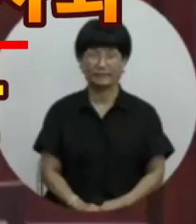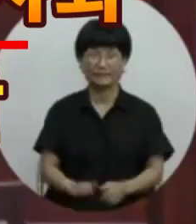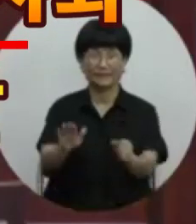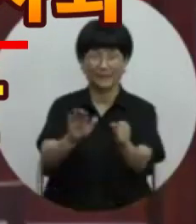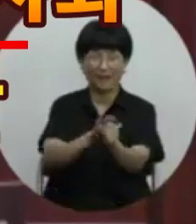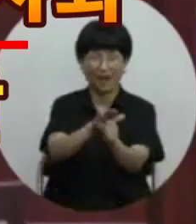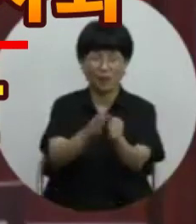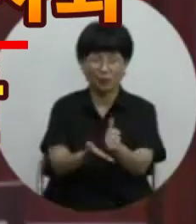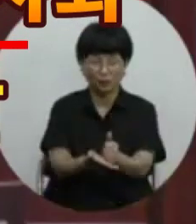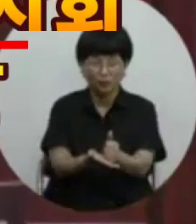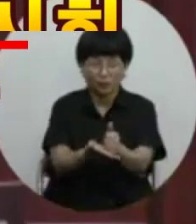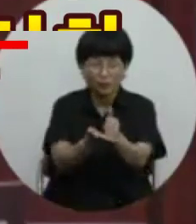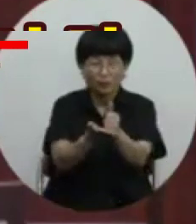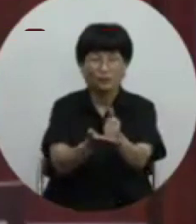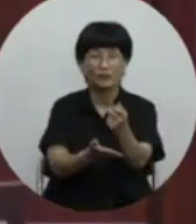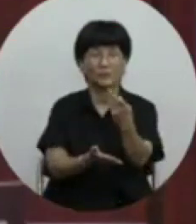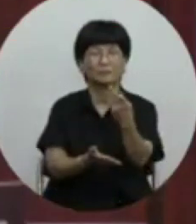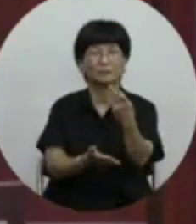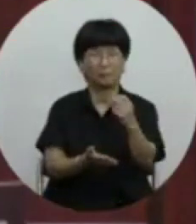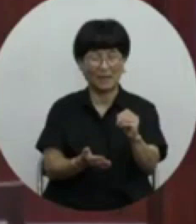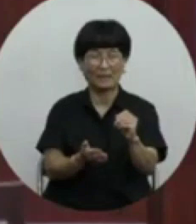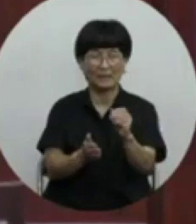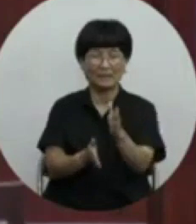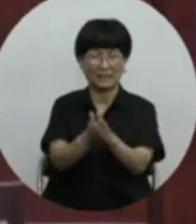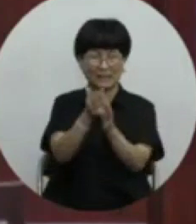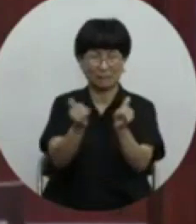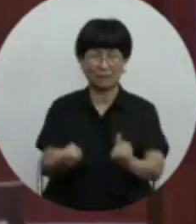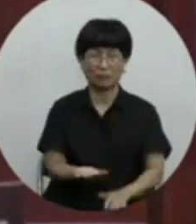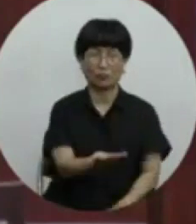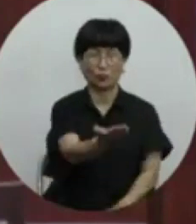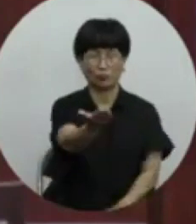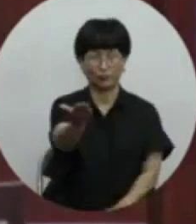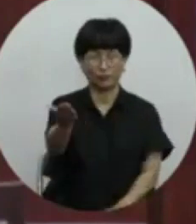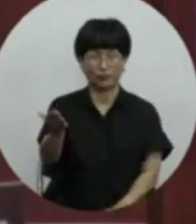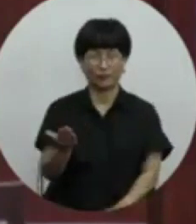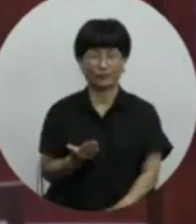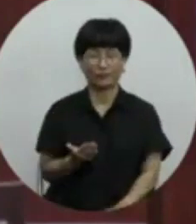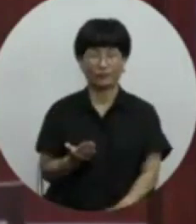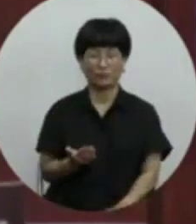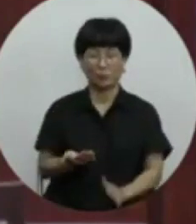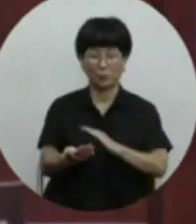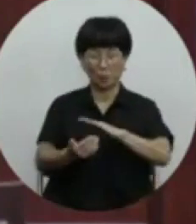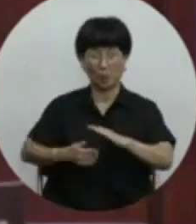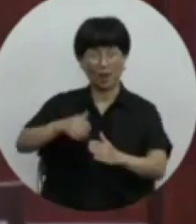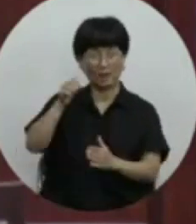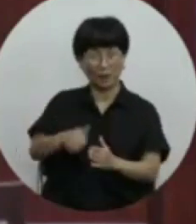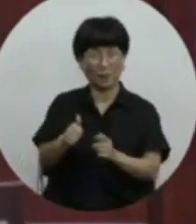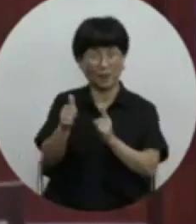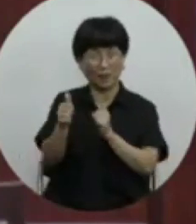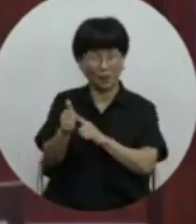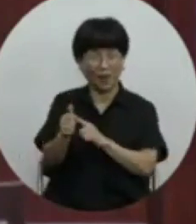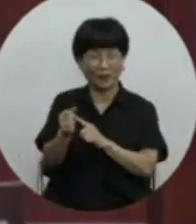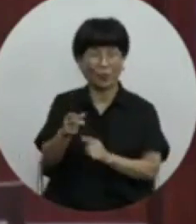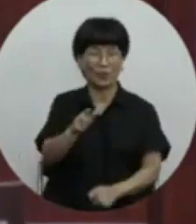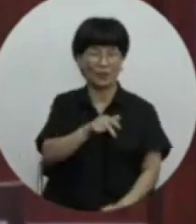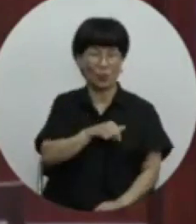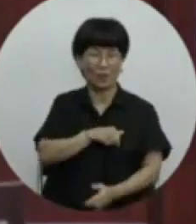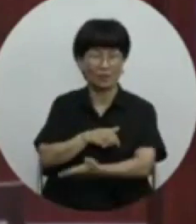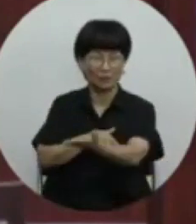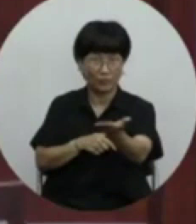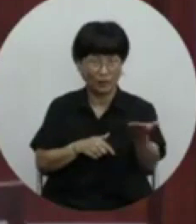사랑하고 존경하는 12만 여주시민 여러분, 정병관 의장님과 의원님 여러분,